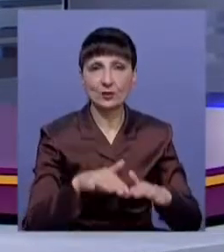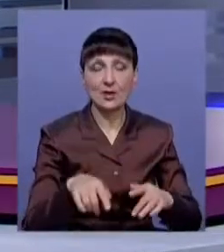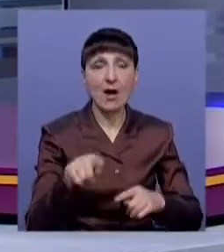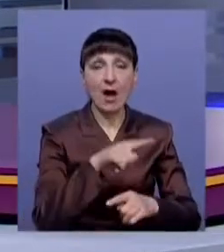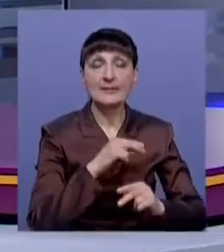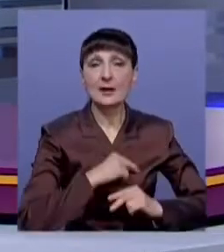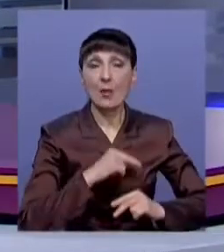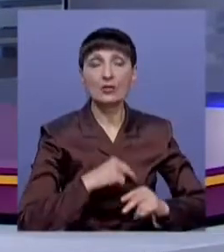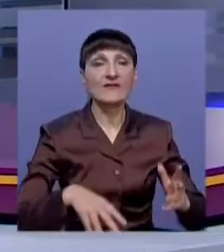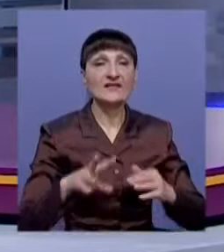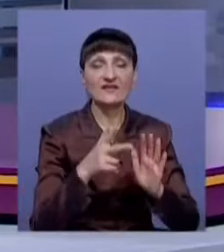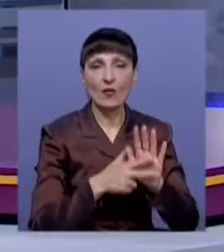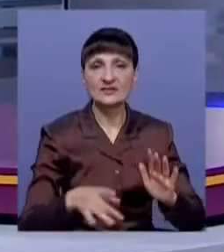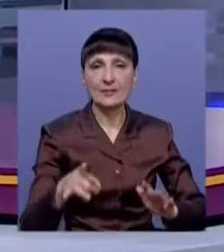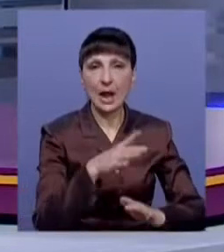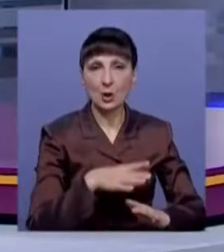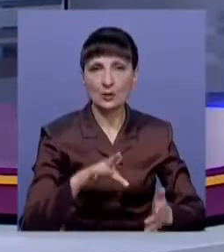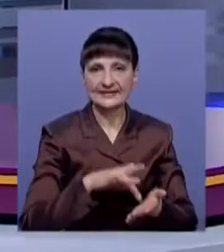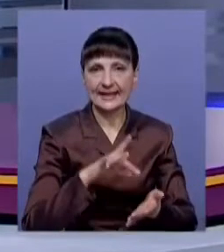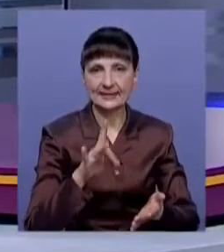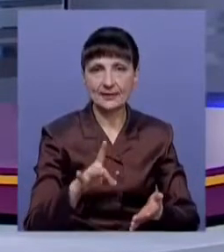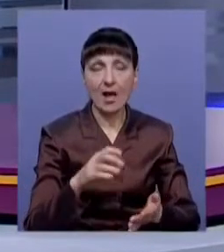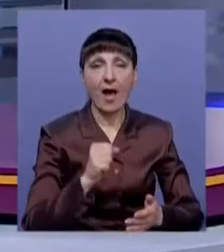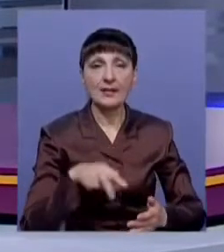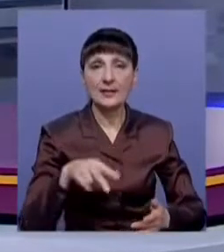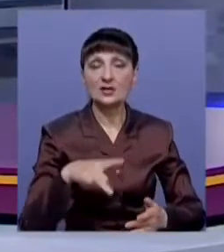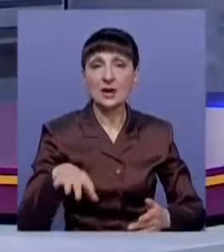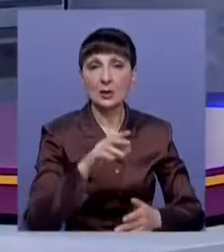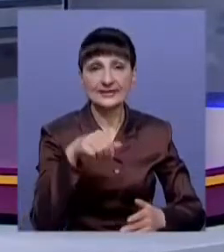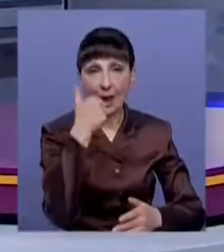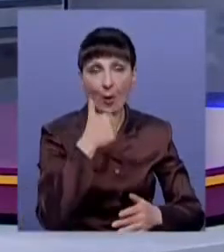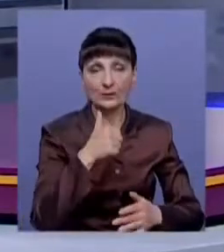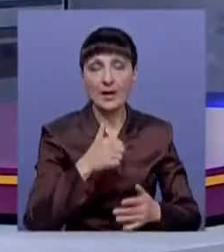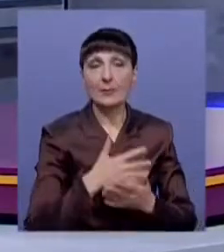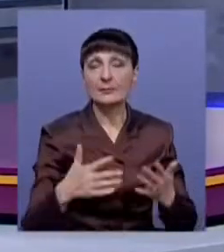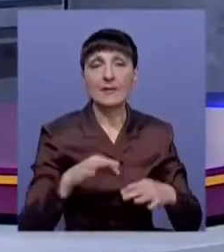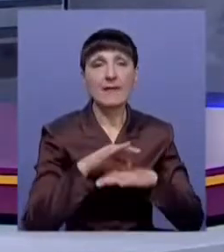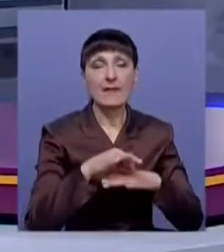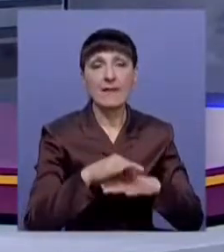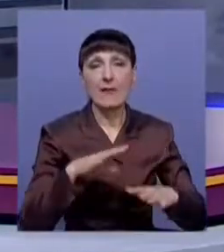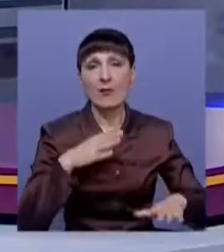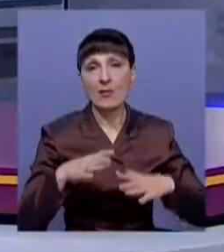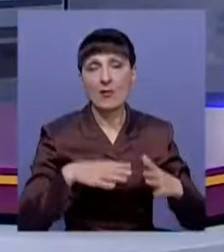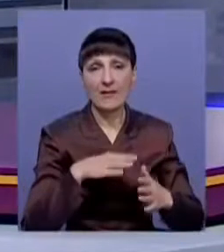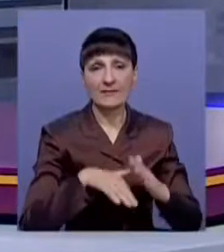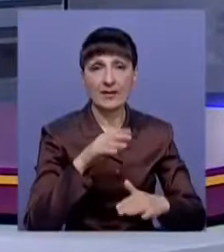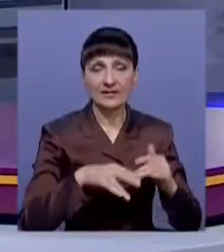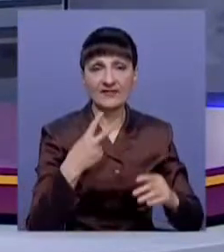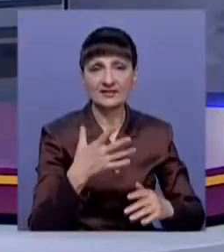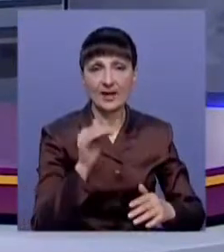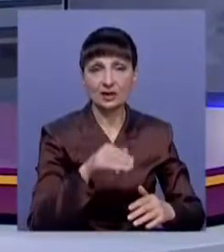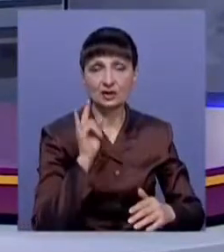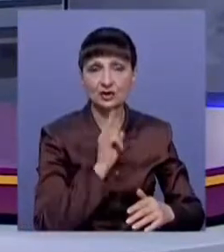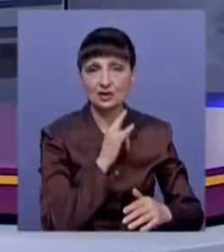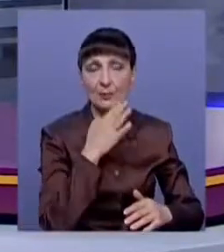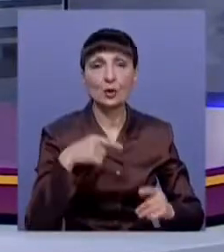функционируют во всех 8 районах города только в алатауском за год прошли различные курсы мастерства 25 тысяч женщин